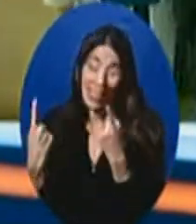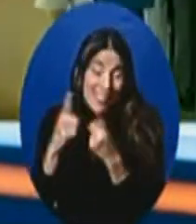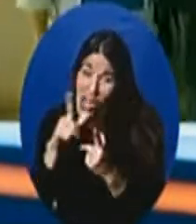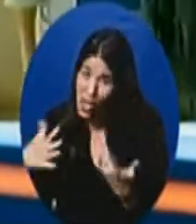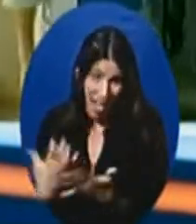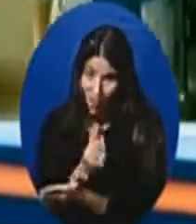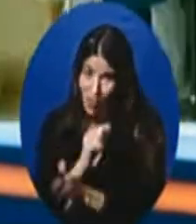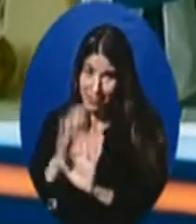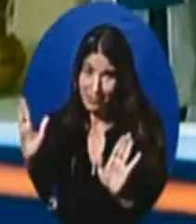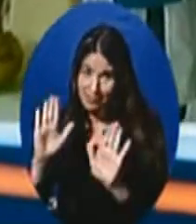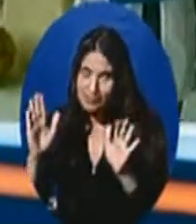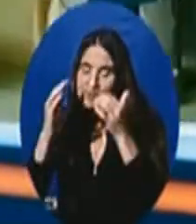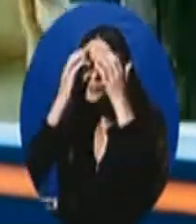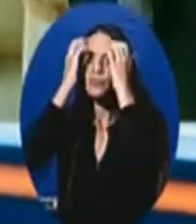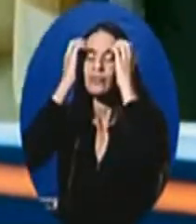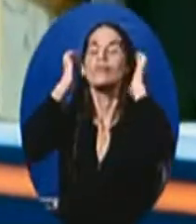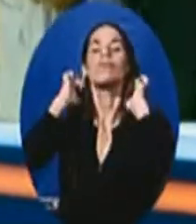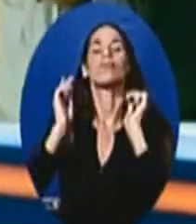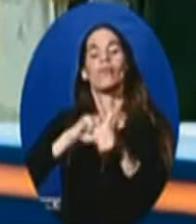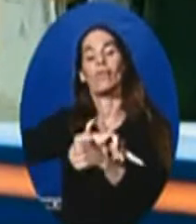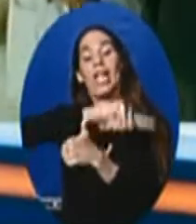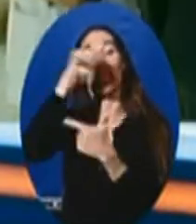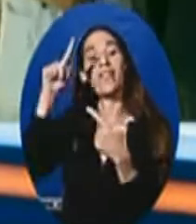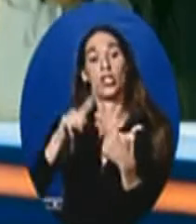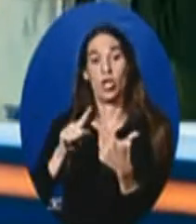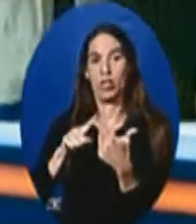יעבוד. הדבר השני שאני חושבת